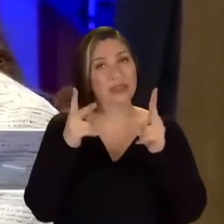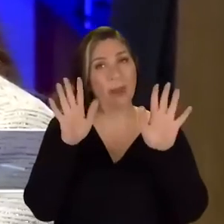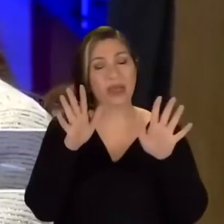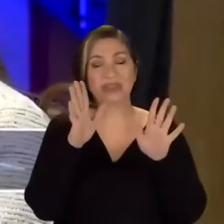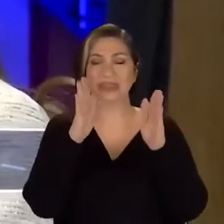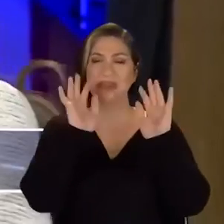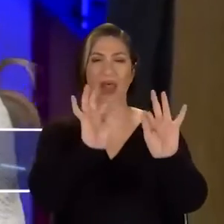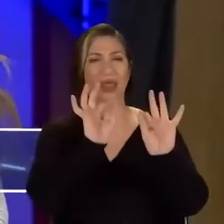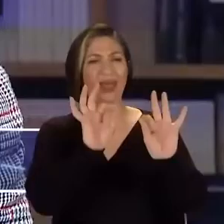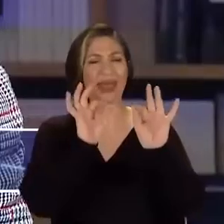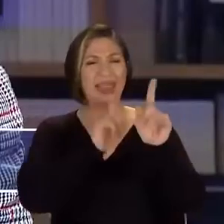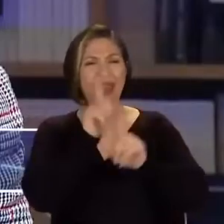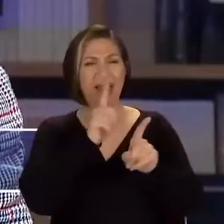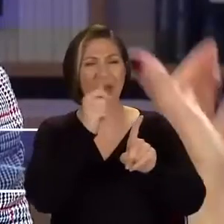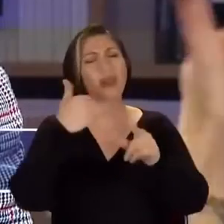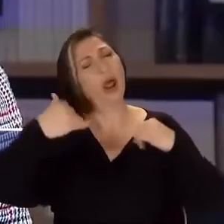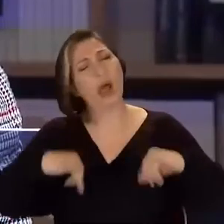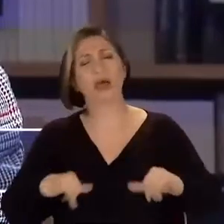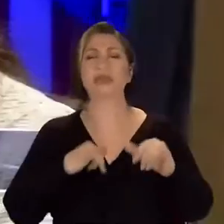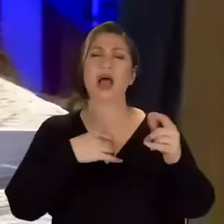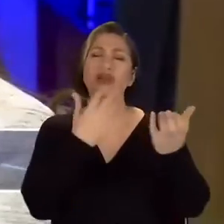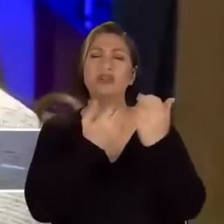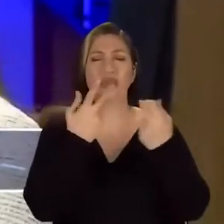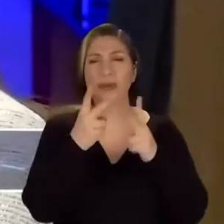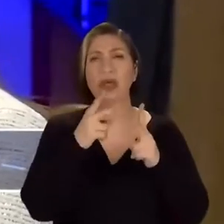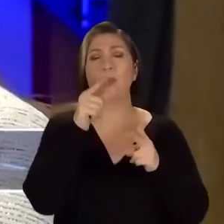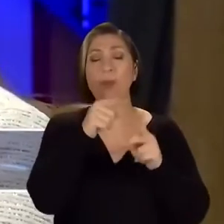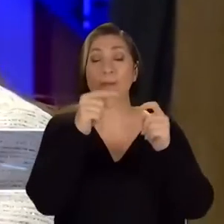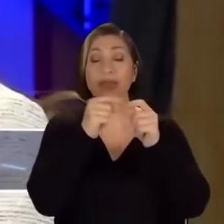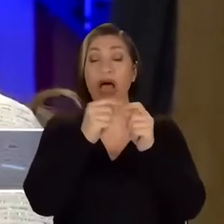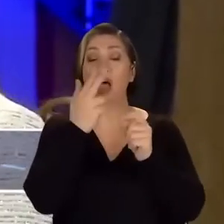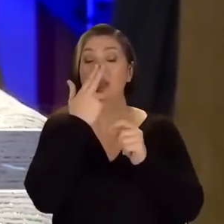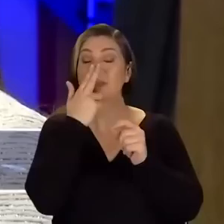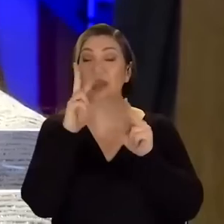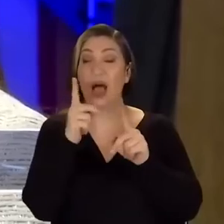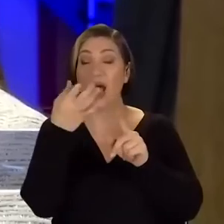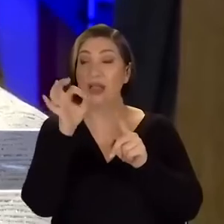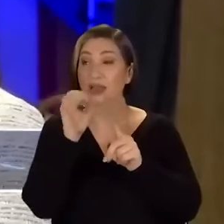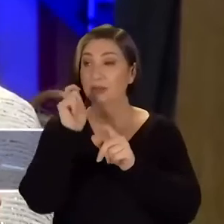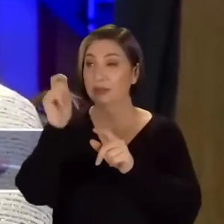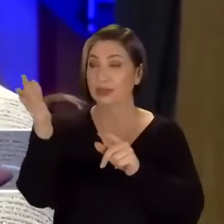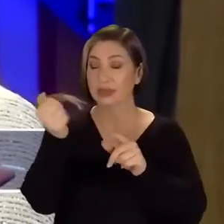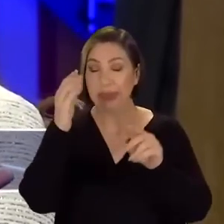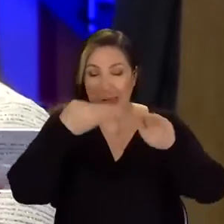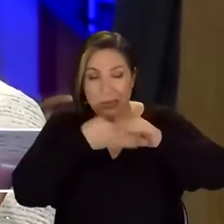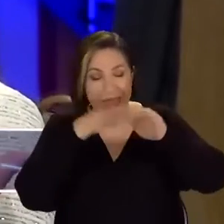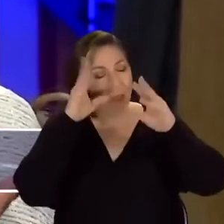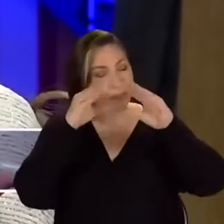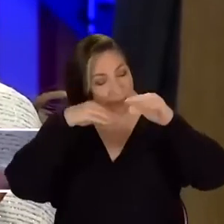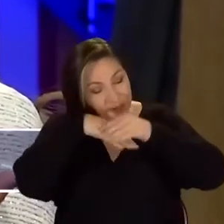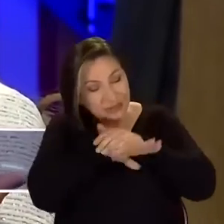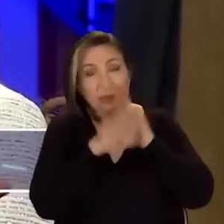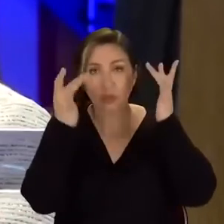mesela sabit kripto parayla daha rahat alışveriş yapabiliriz. Bitcoin'le alışkın olduğumuz şekilde altına yatırım yapıp yastık altında